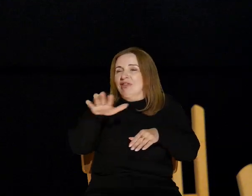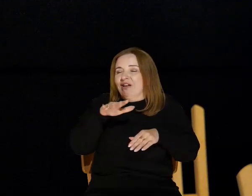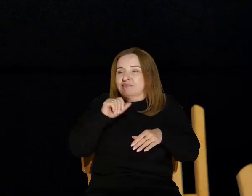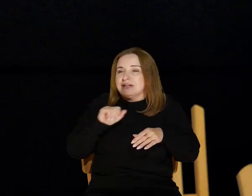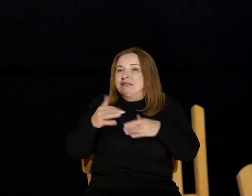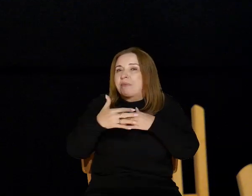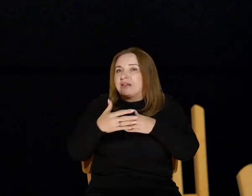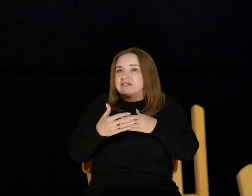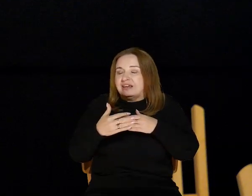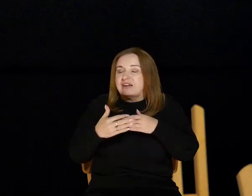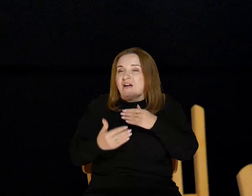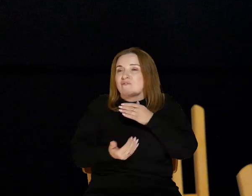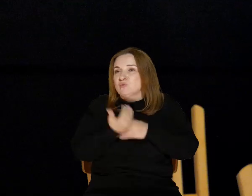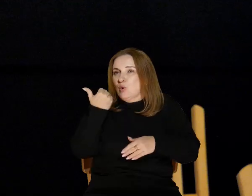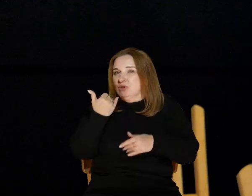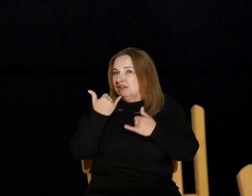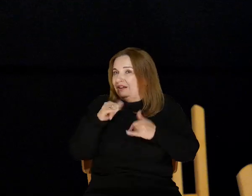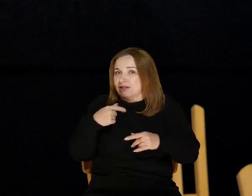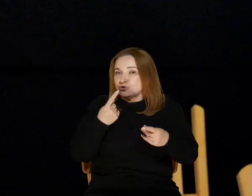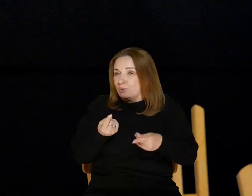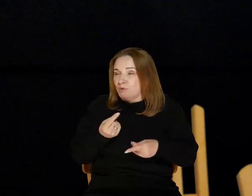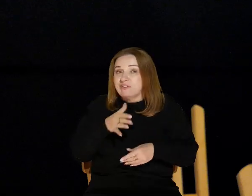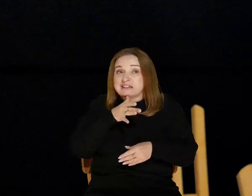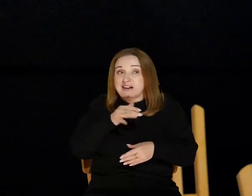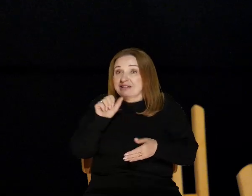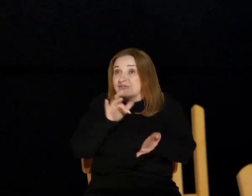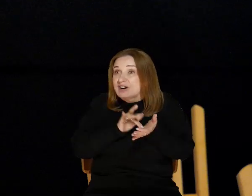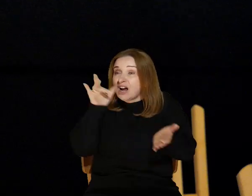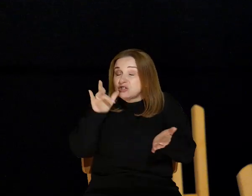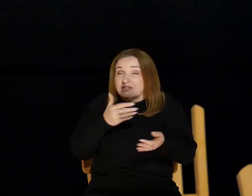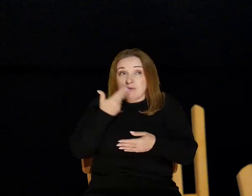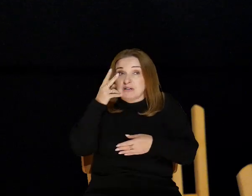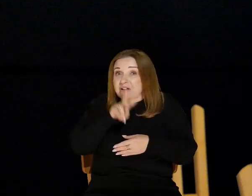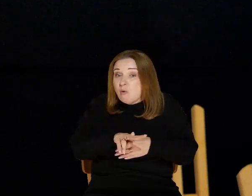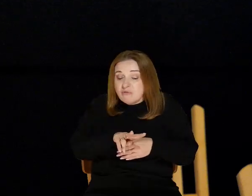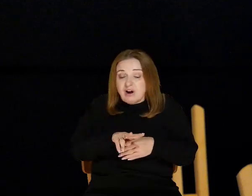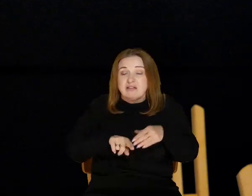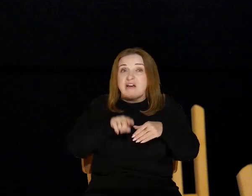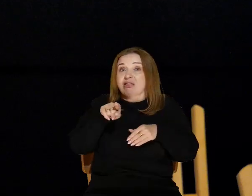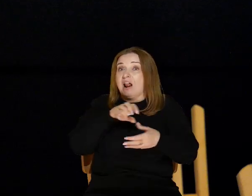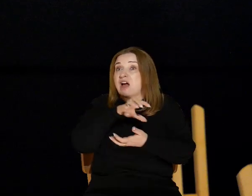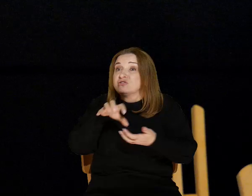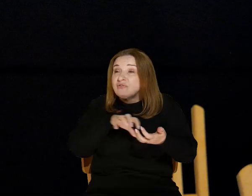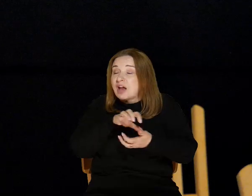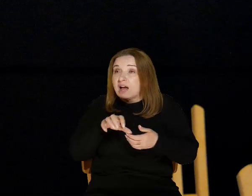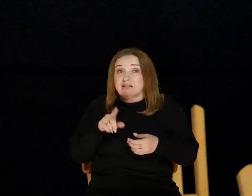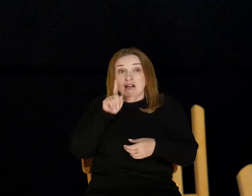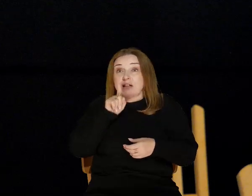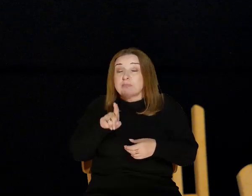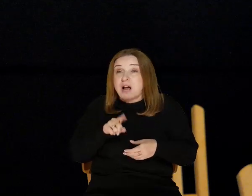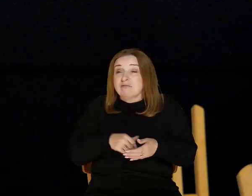znowu mamy też pokolenie i różne nadwrażliwości Izraelczyków dzisiaj, ich nieufność wobec świata jest